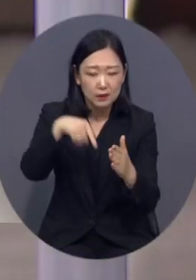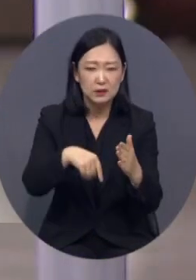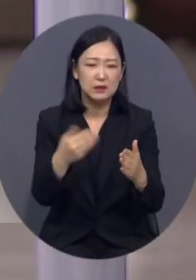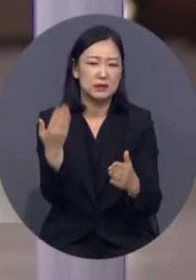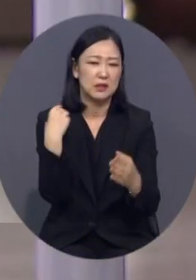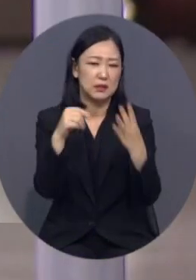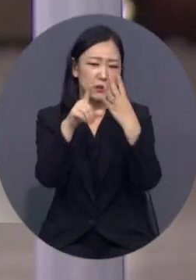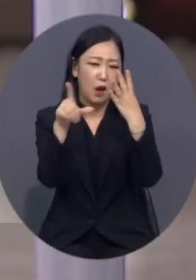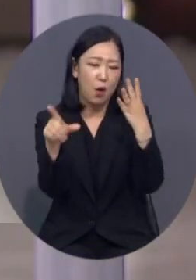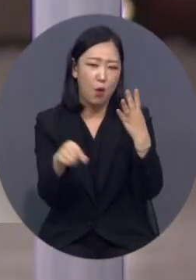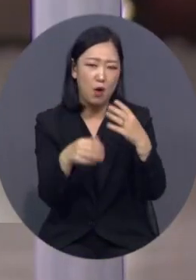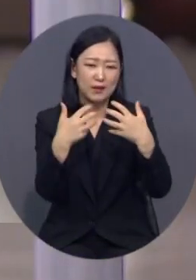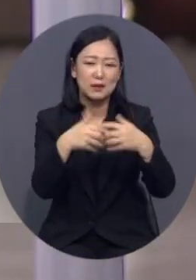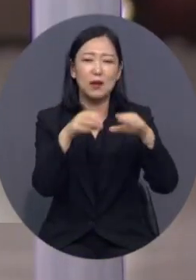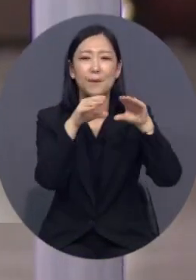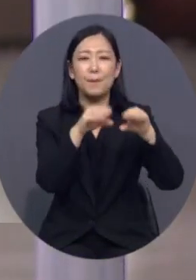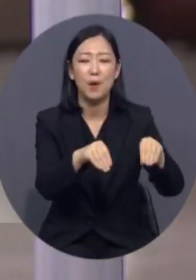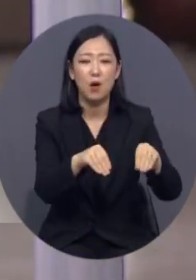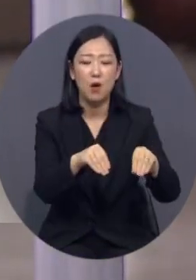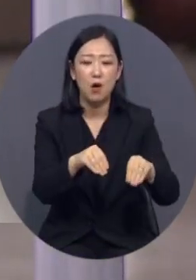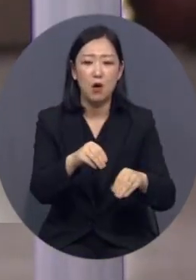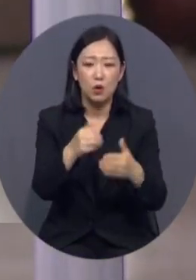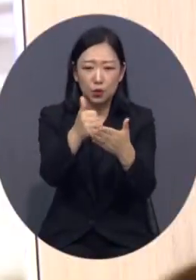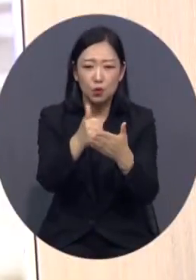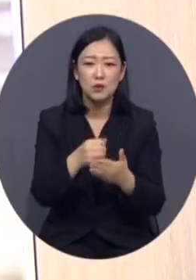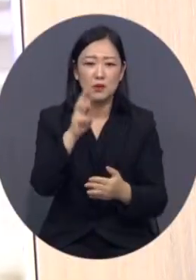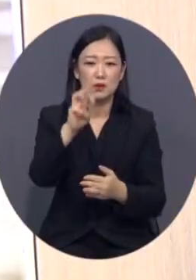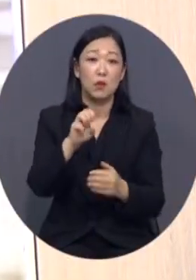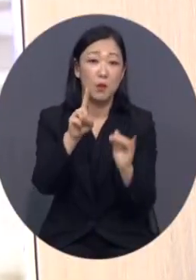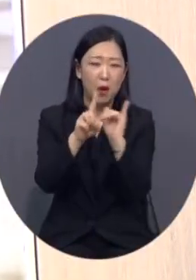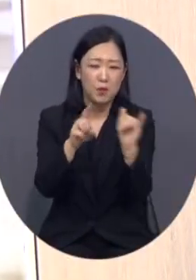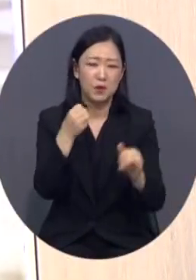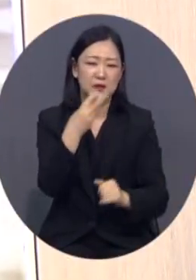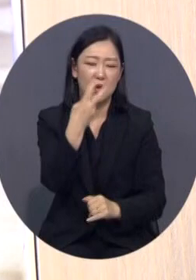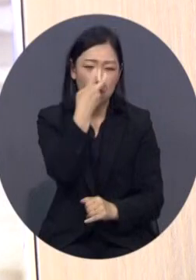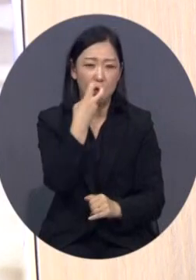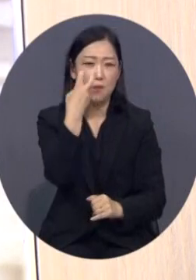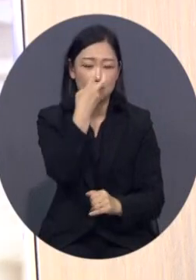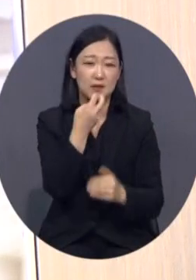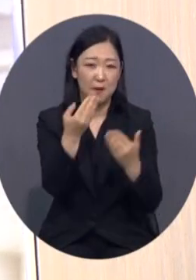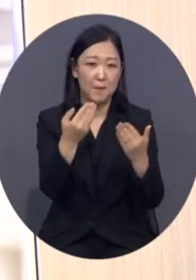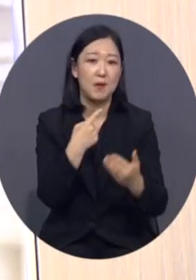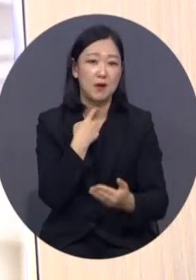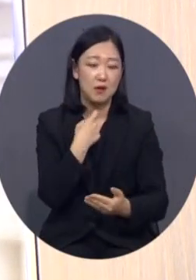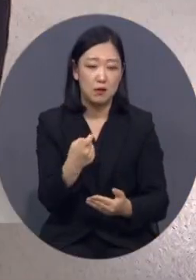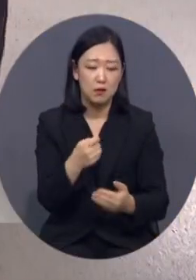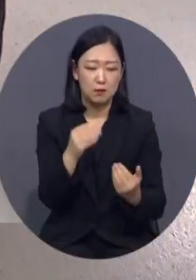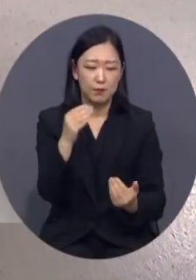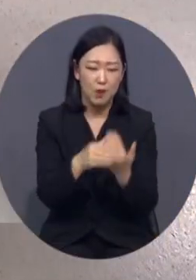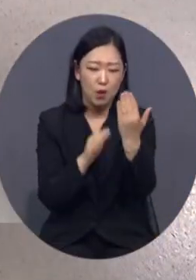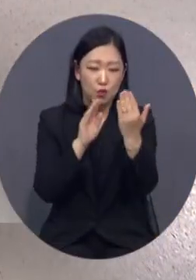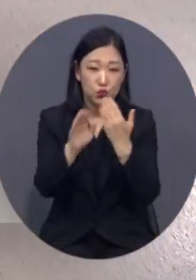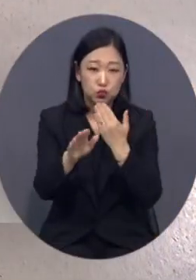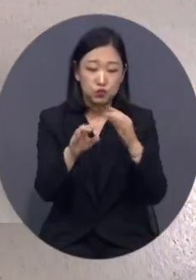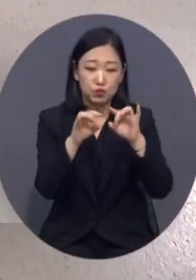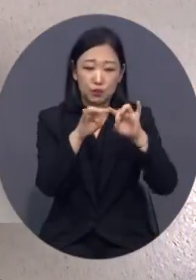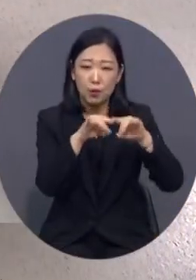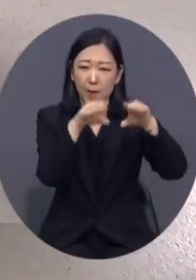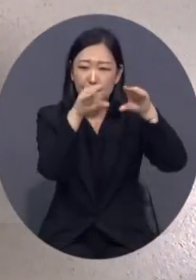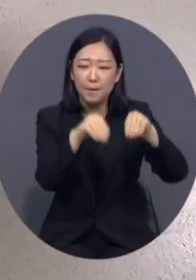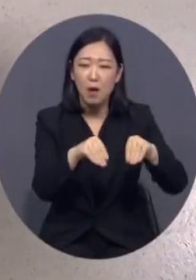지난 4월에도 탐지기 전원이 꺼져 승객 31명이 통과 후 재검사를 받았는데 사고 이후 전원이 꺼지면